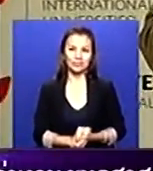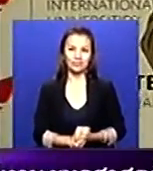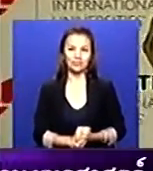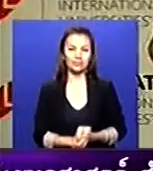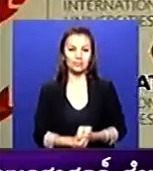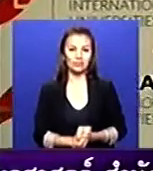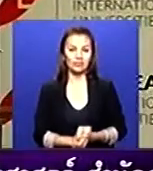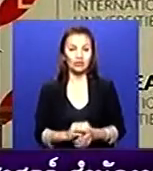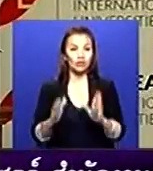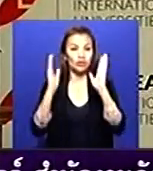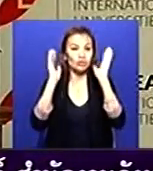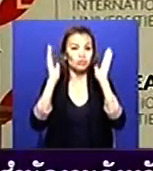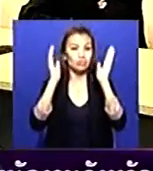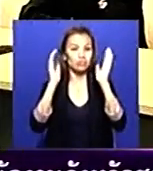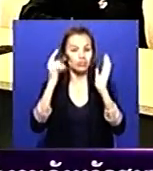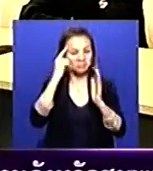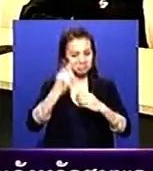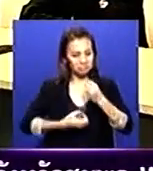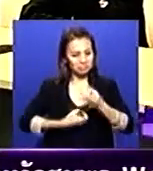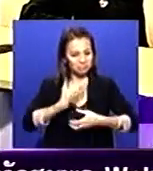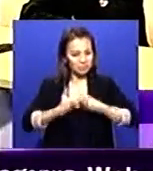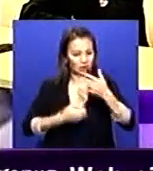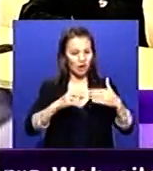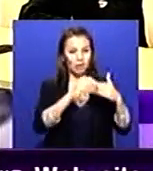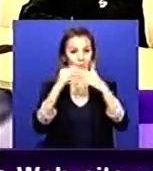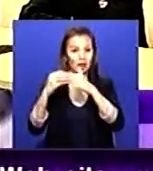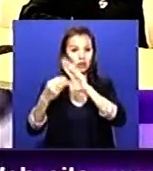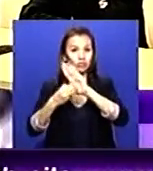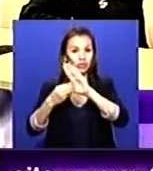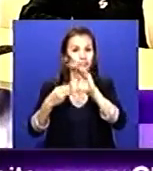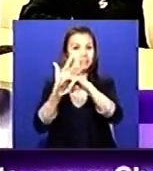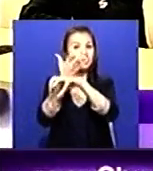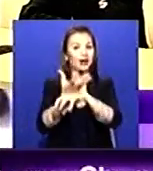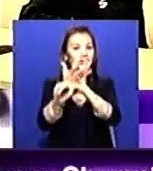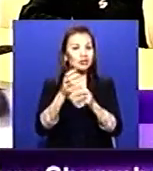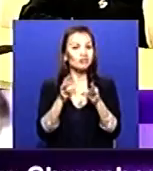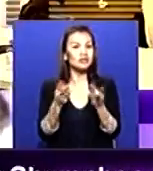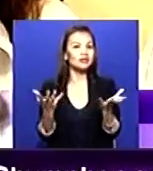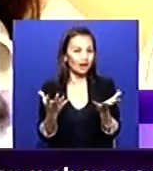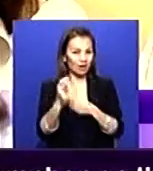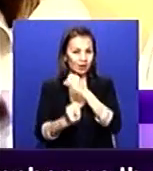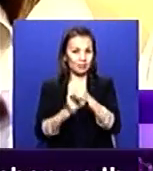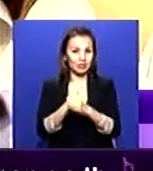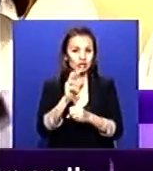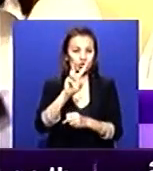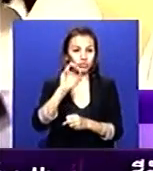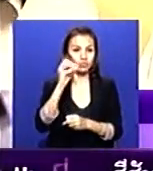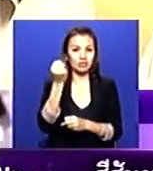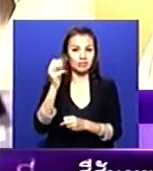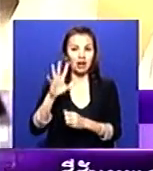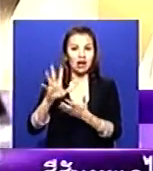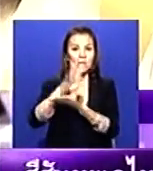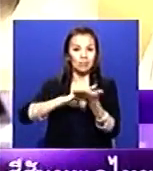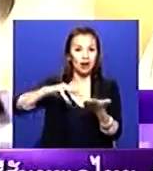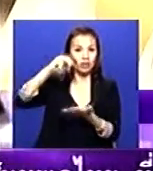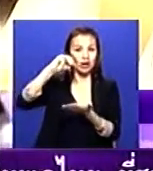การแสดงวิสัยทัศน์ในหัวข้อการนำพากรุงเทพสู่ประชาคมอาเซียนในปี2015ที่จัดโดยมหาวิทยาลัยสแตนฟ